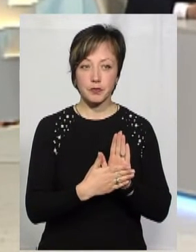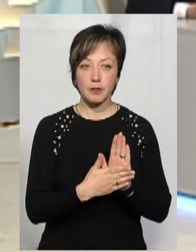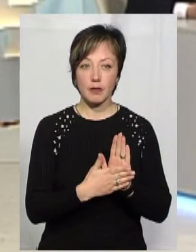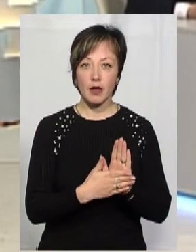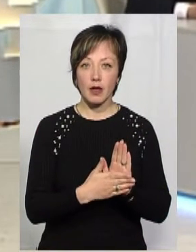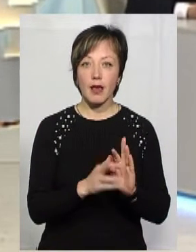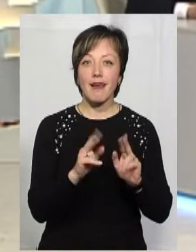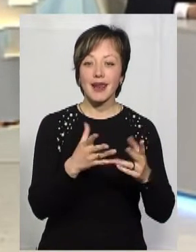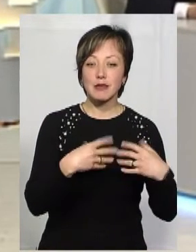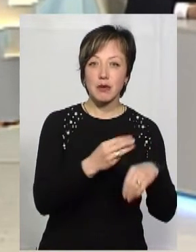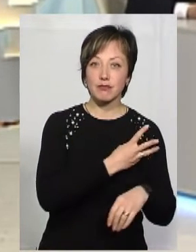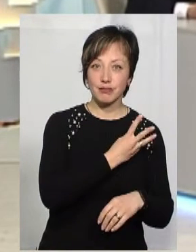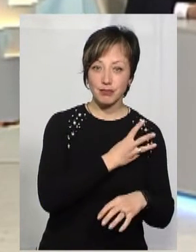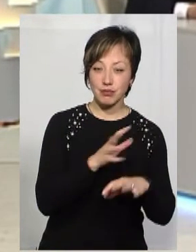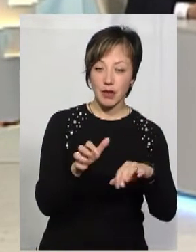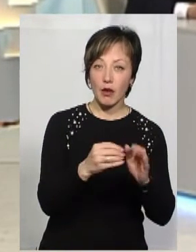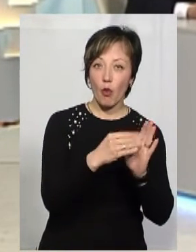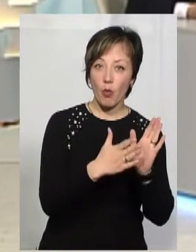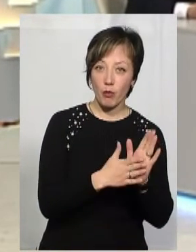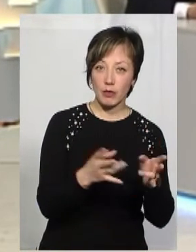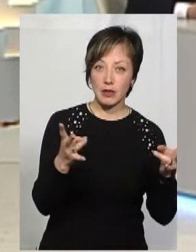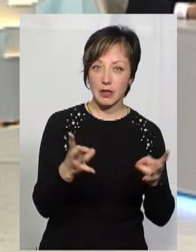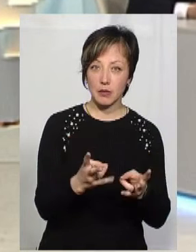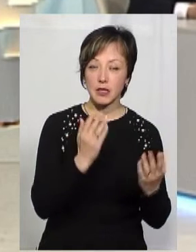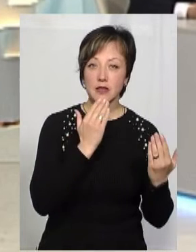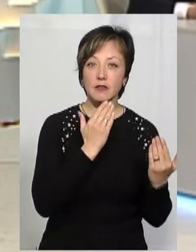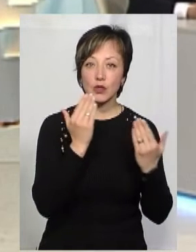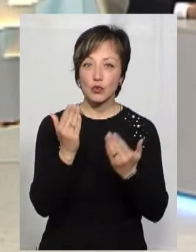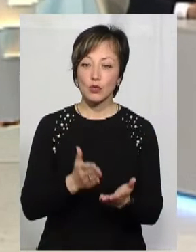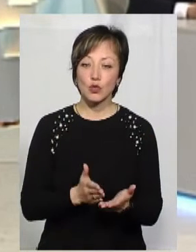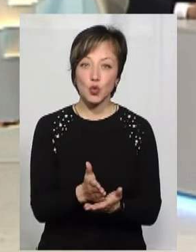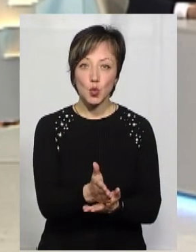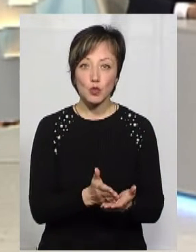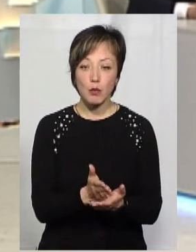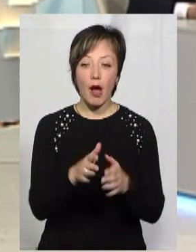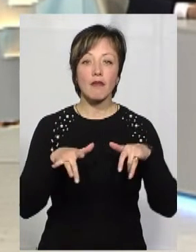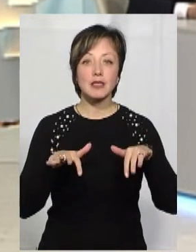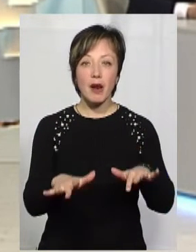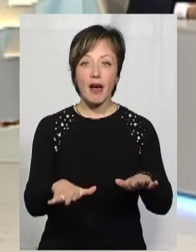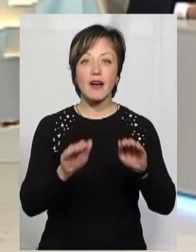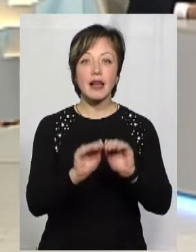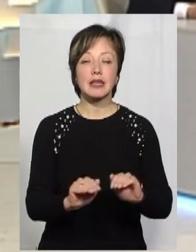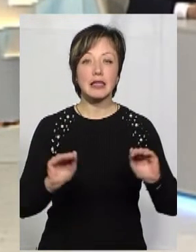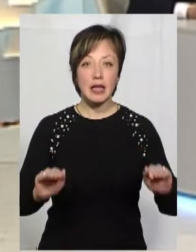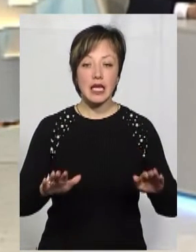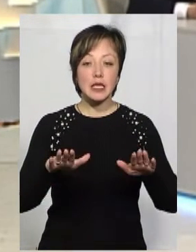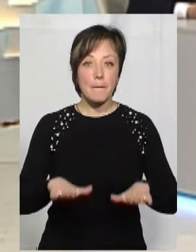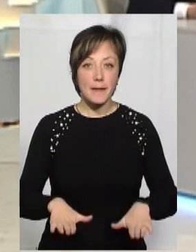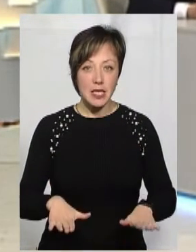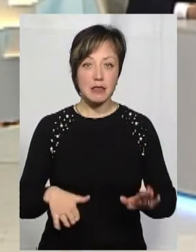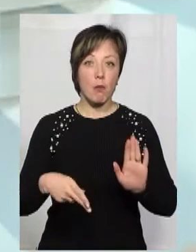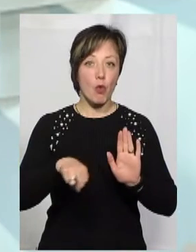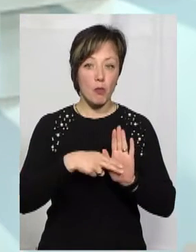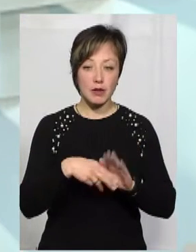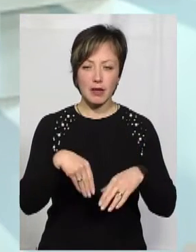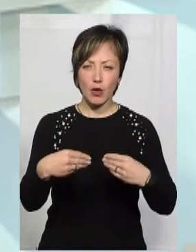як потенційні усиновителі. Для того, щоб стати на облік, необхідно звернутися до служби у справах дітей за місцем реєстрації. Там